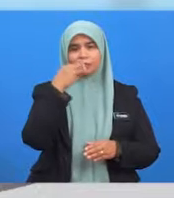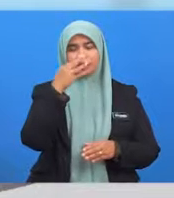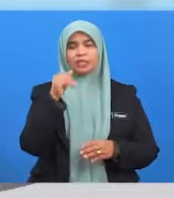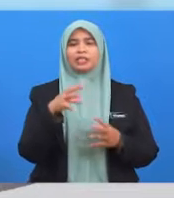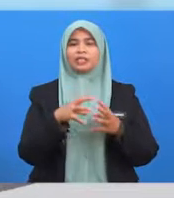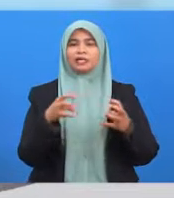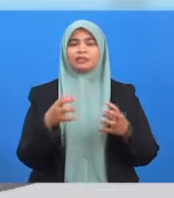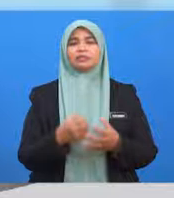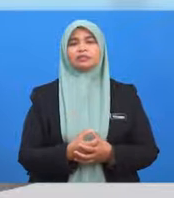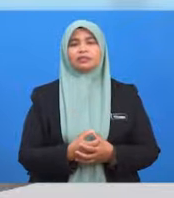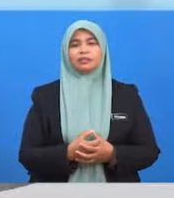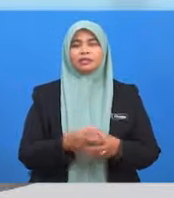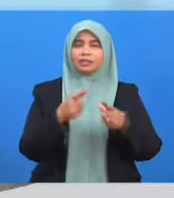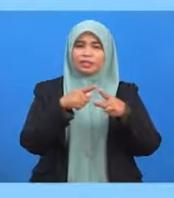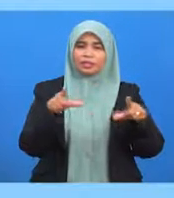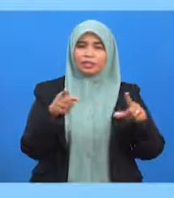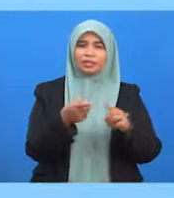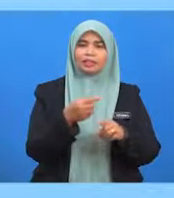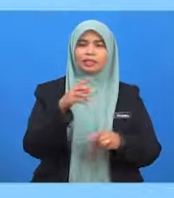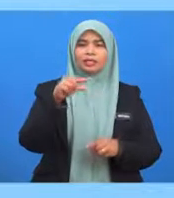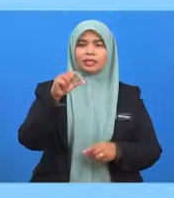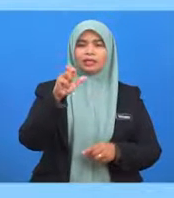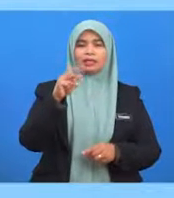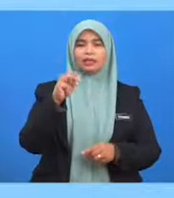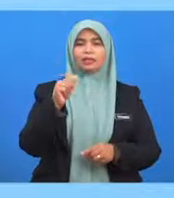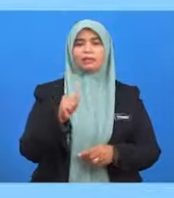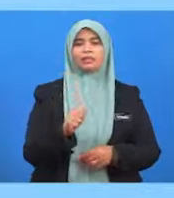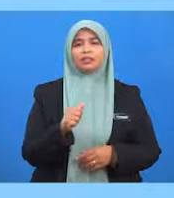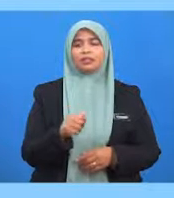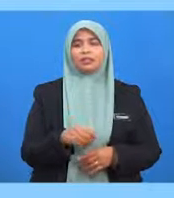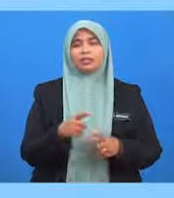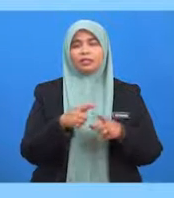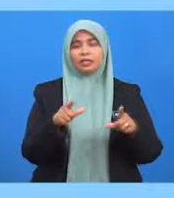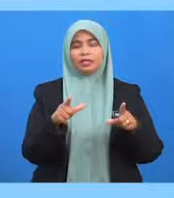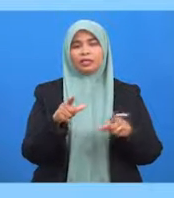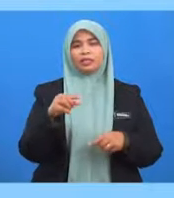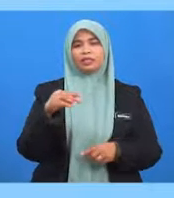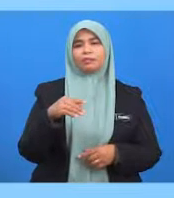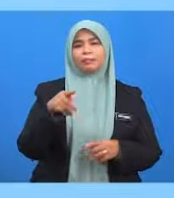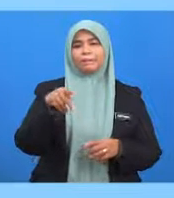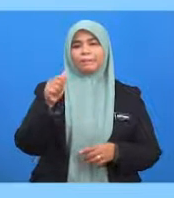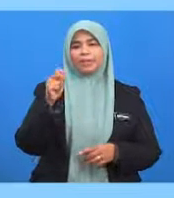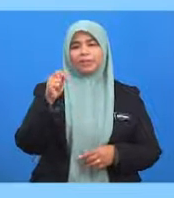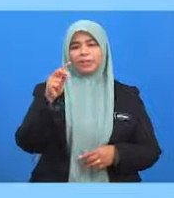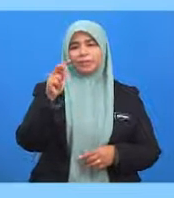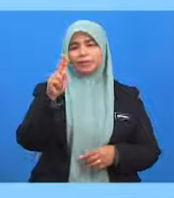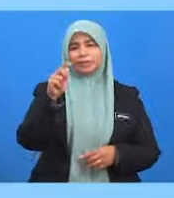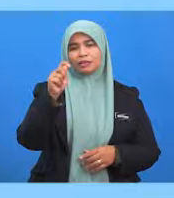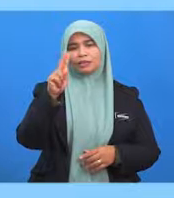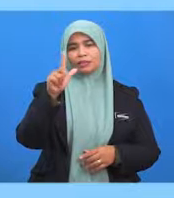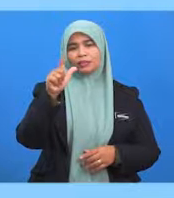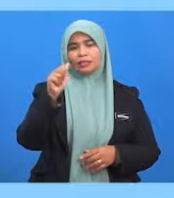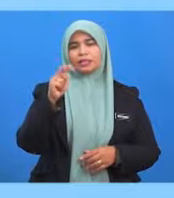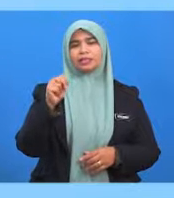keras. Selain dari gema, fenomena pantulan yang kita boleh ketahui